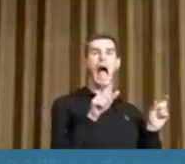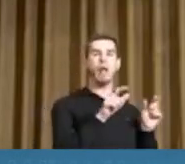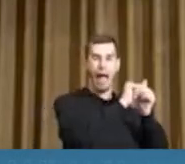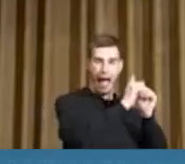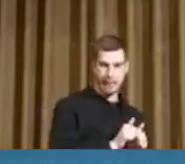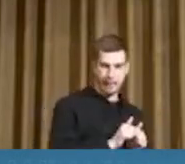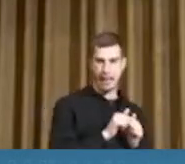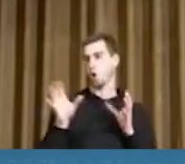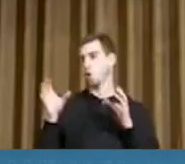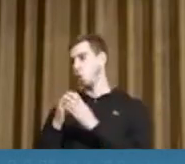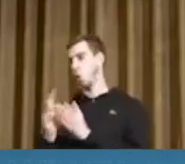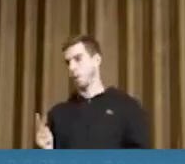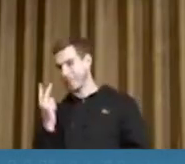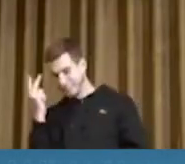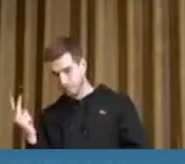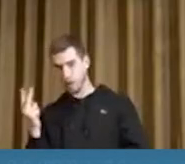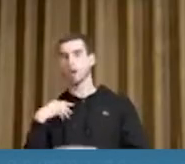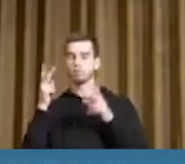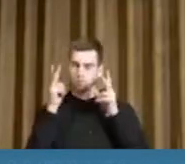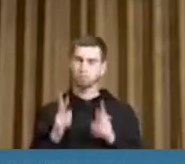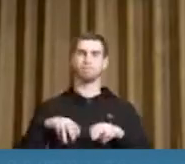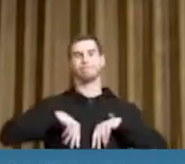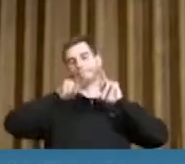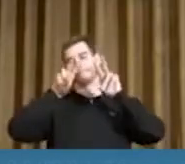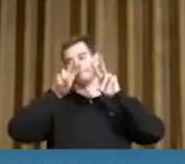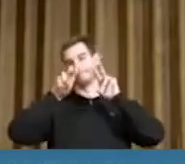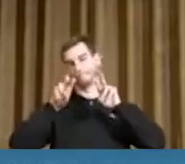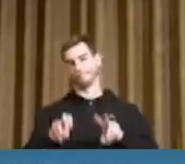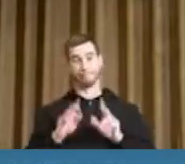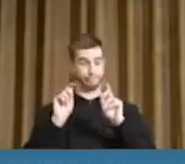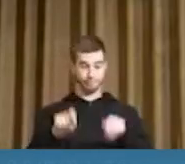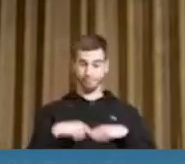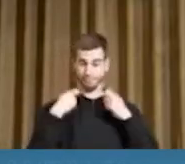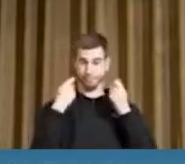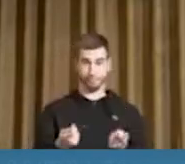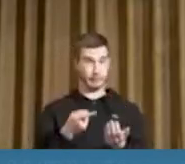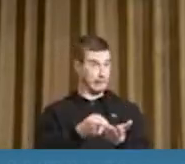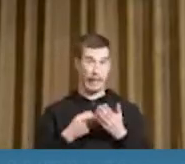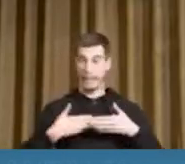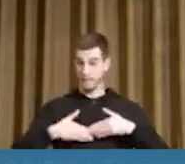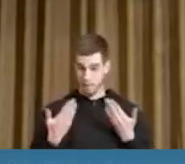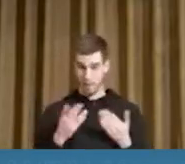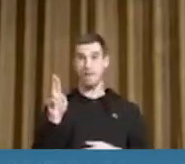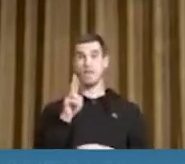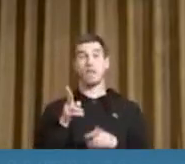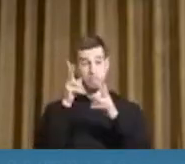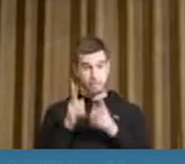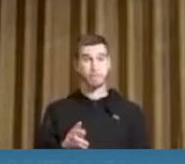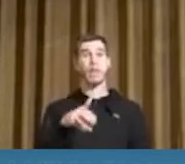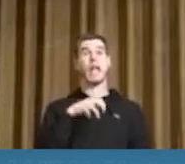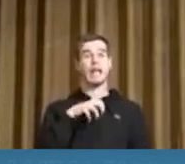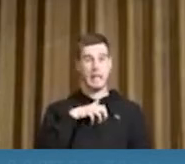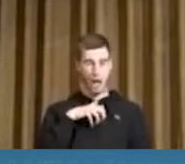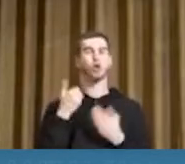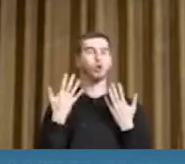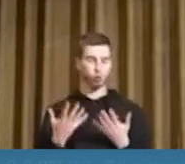2 Jahreshauptuntersuchung, wo man dann doch sieht, also dass eben die tatsächlich Erkrankten auch hier diese Symptome deutlich